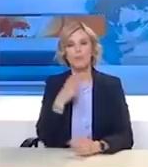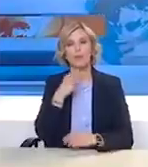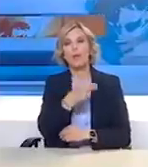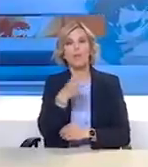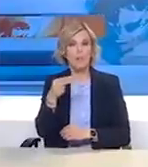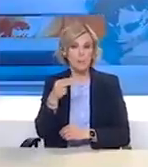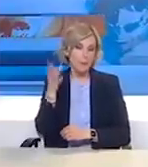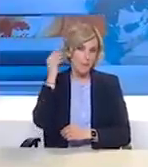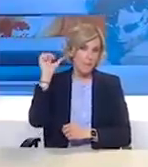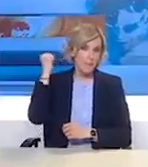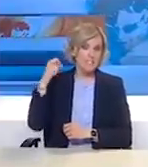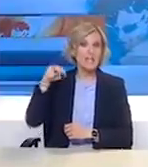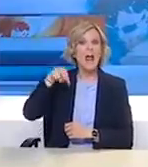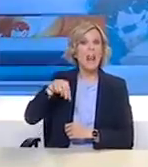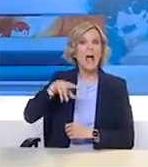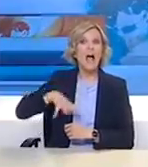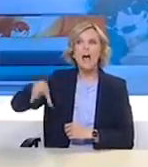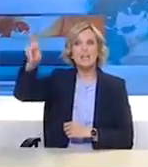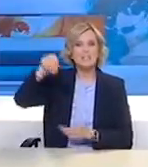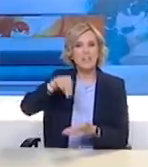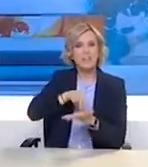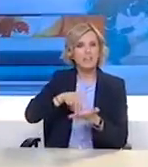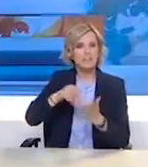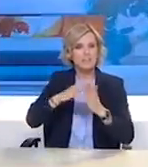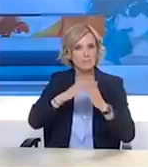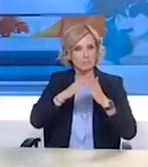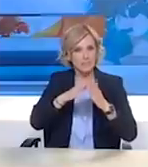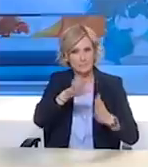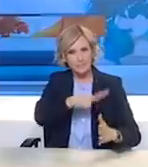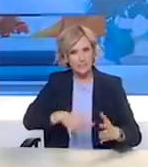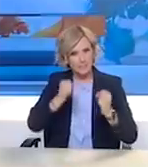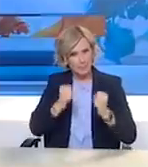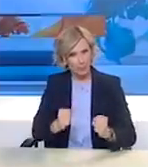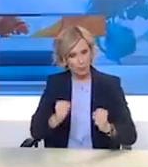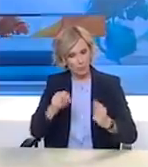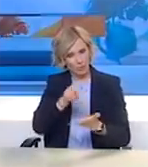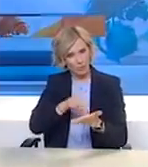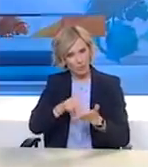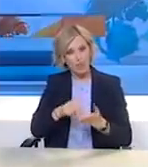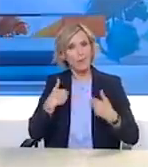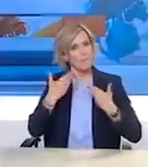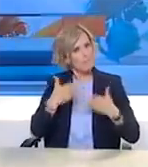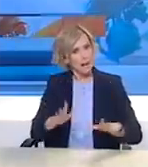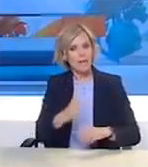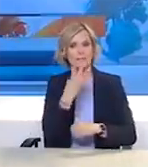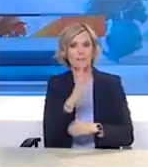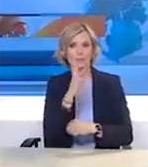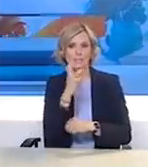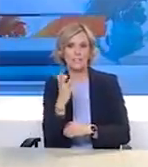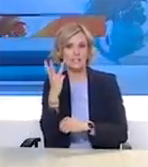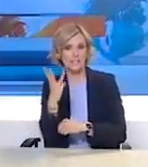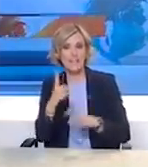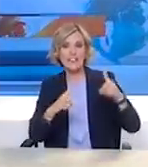στην Λάρισα, να σας πω ότι στο σύνολο των 333 τεστ που γίναν, είχαμε